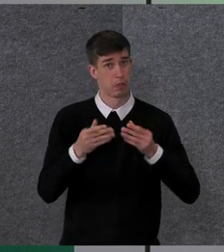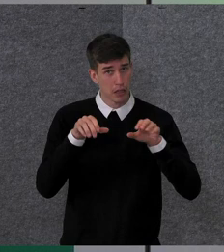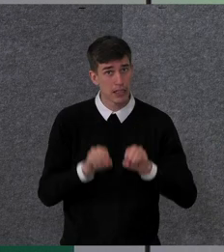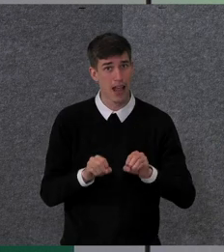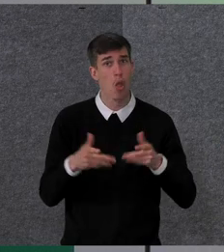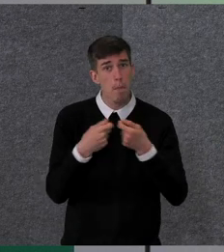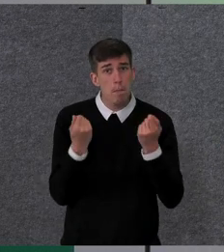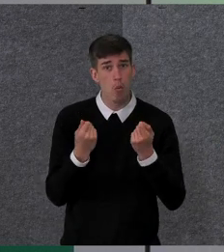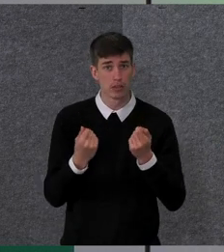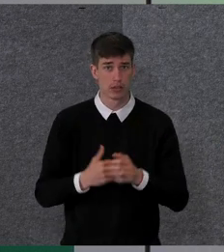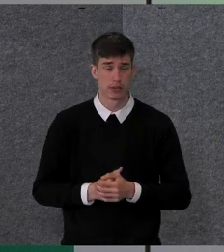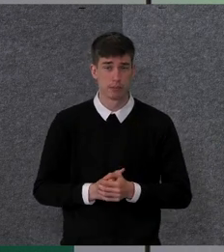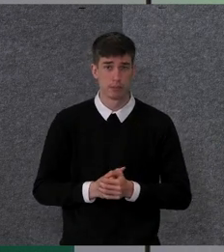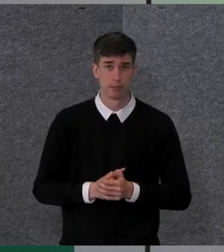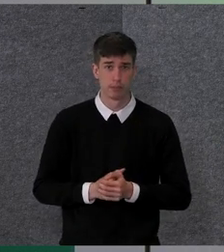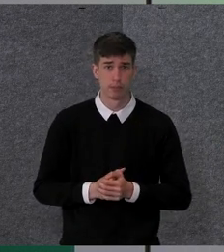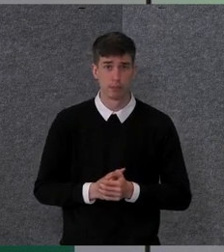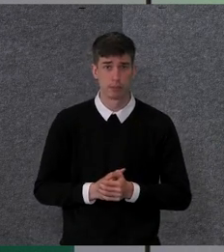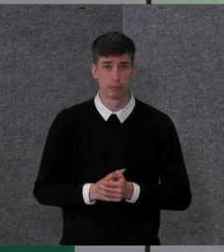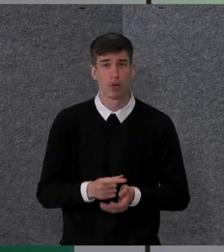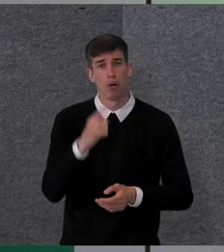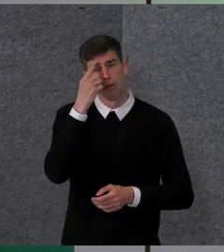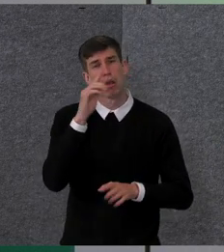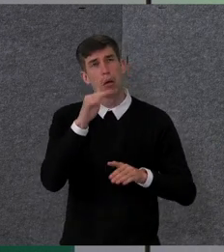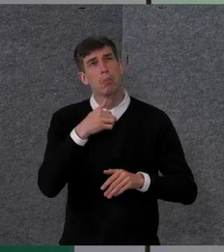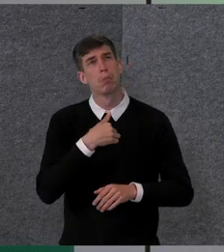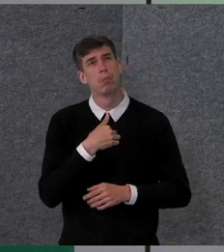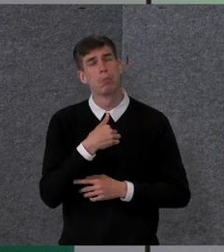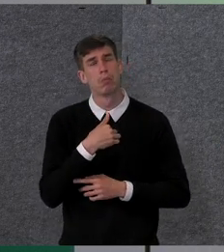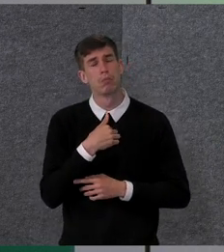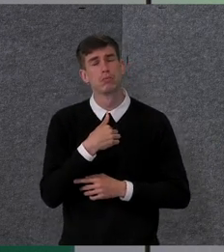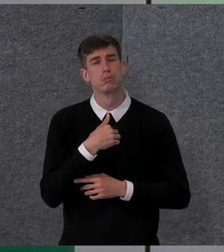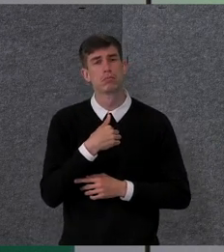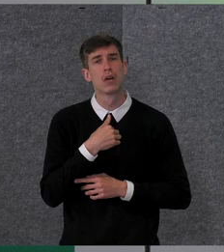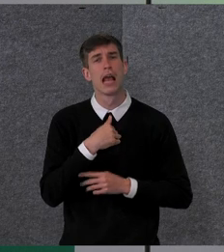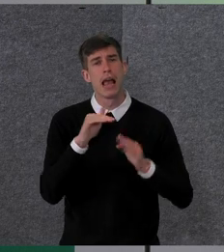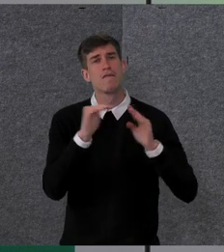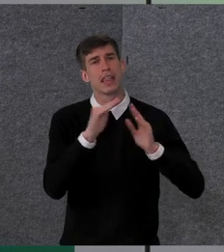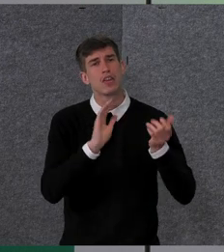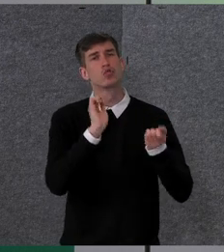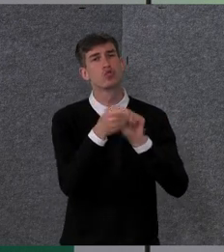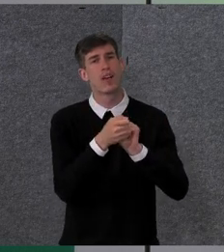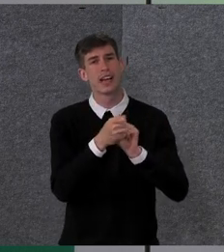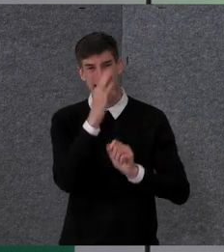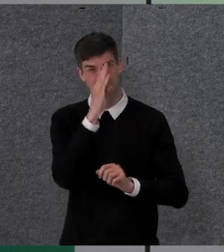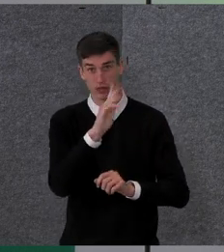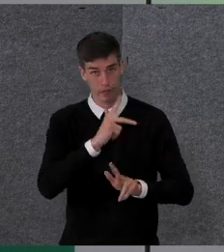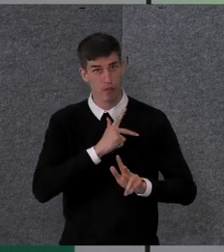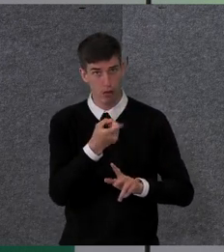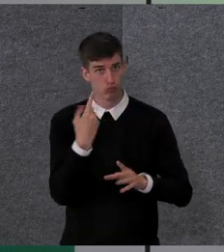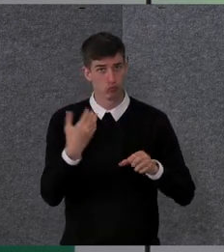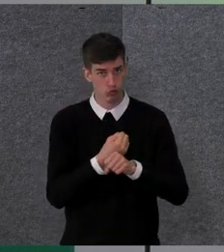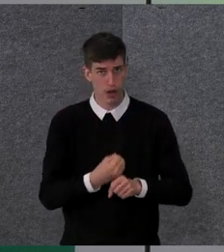Bundesebene. Und es ist keineswegs naiv, wenn ich klar sage, wir kriegen die Wende hin. Durch meine